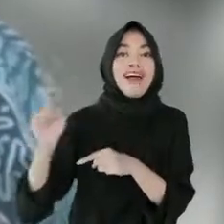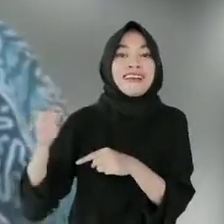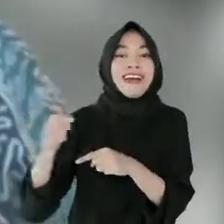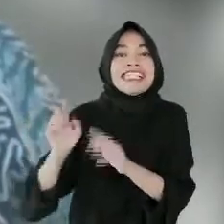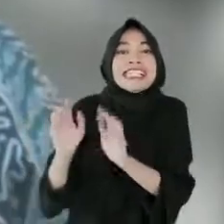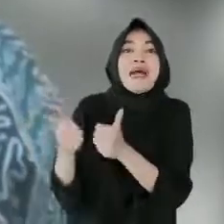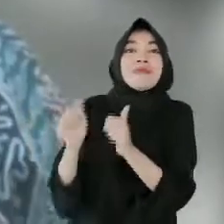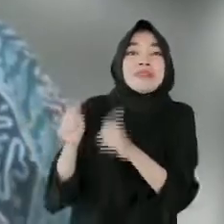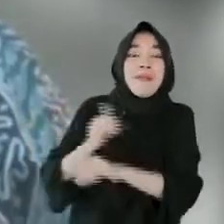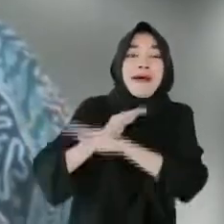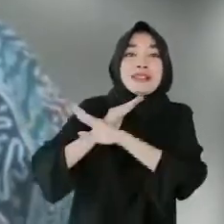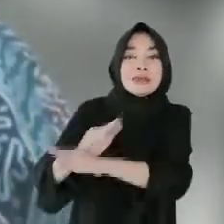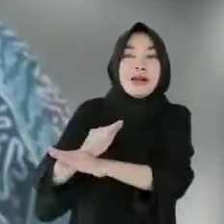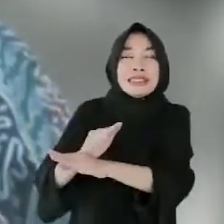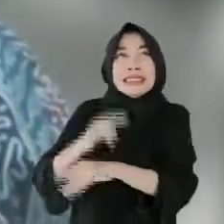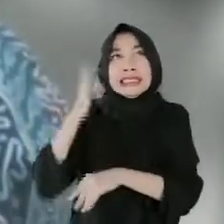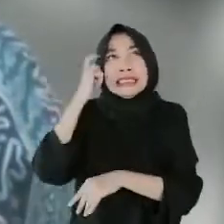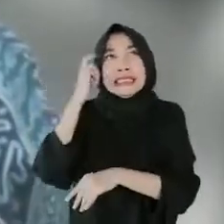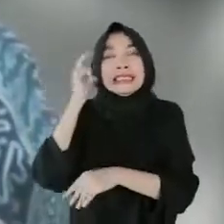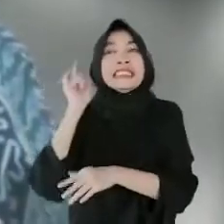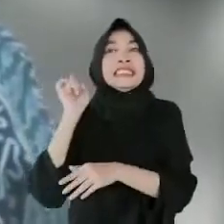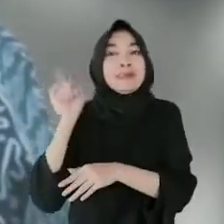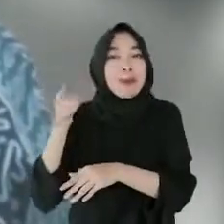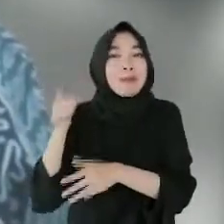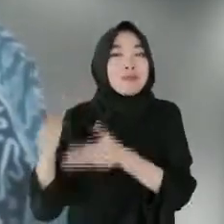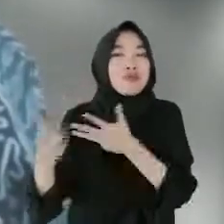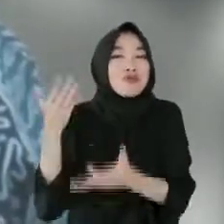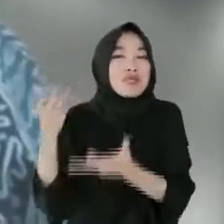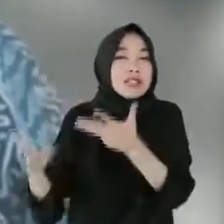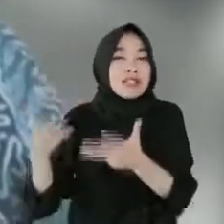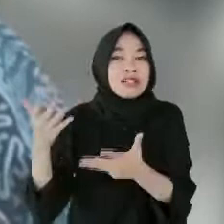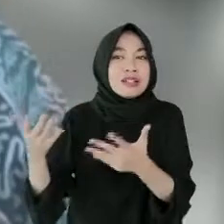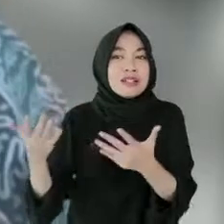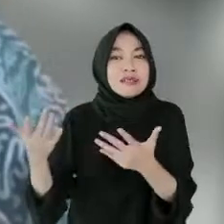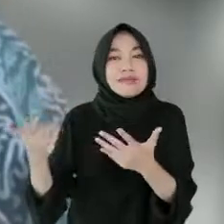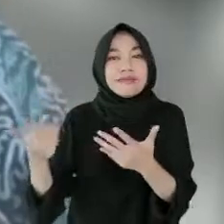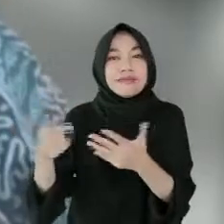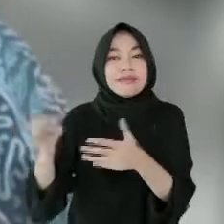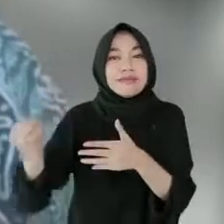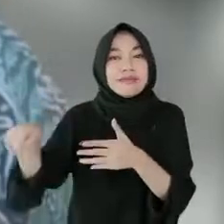karena bisa jadi sebagian akan itu